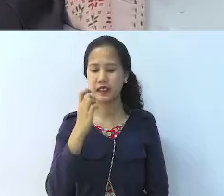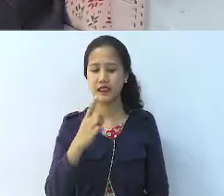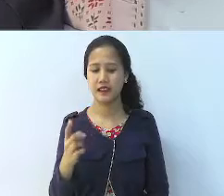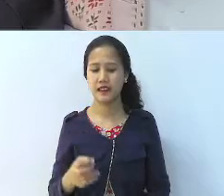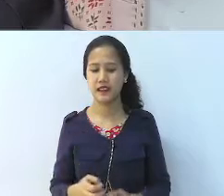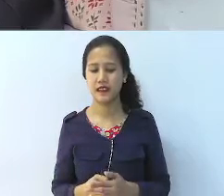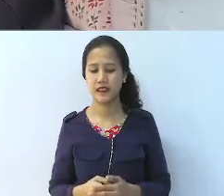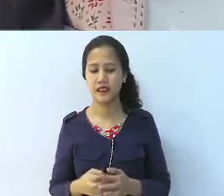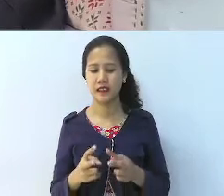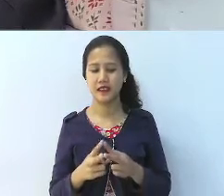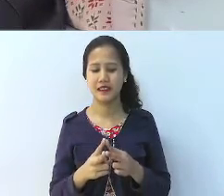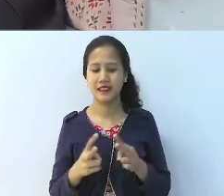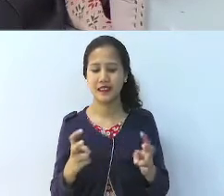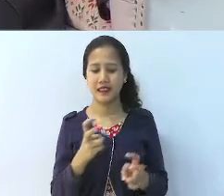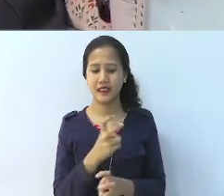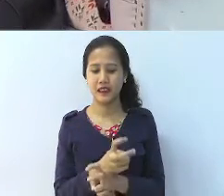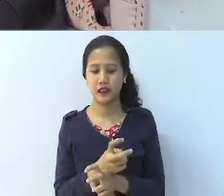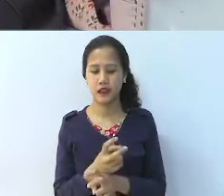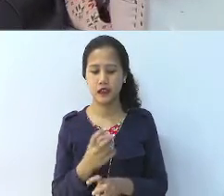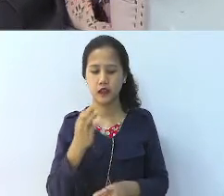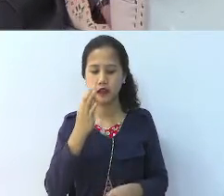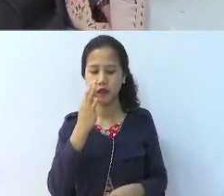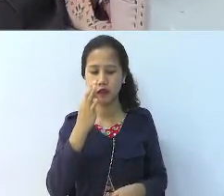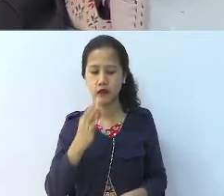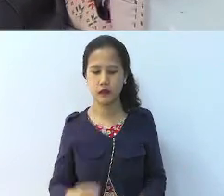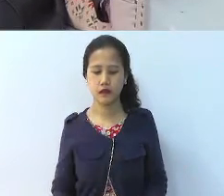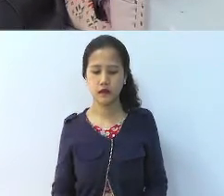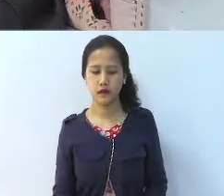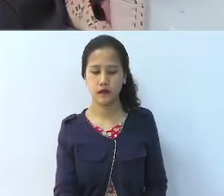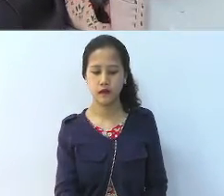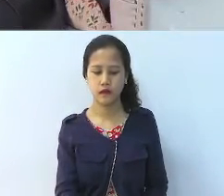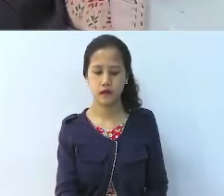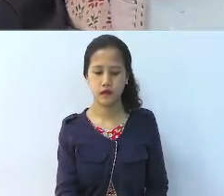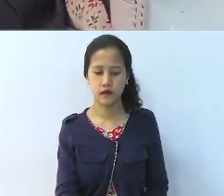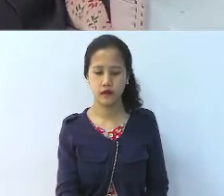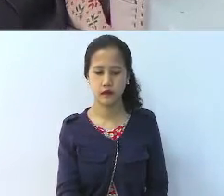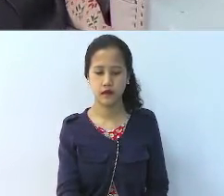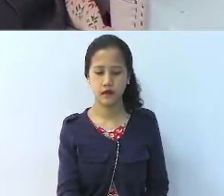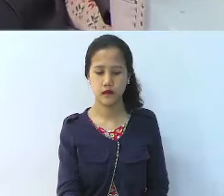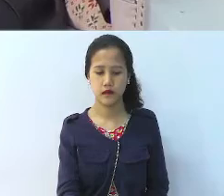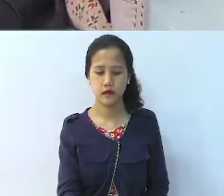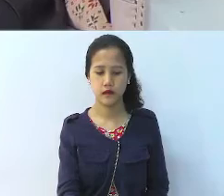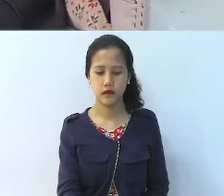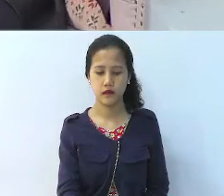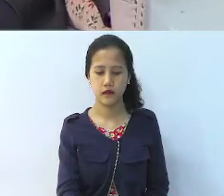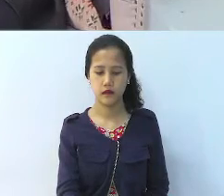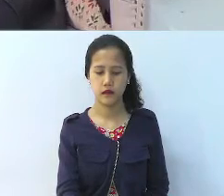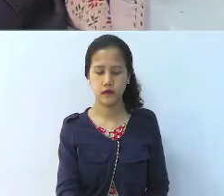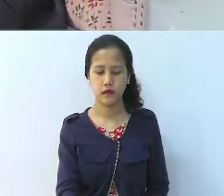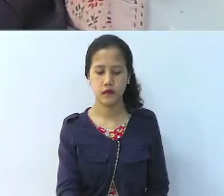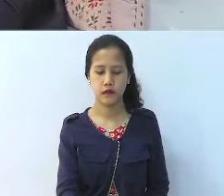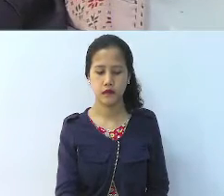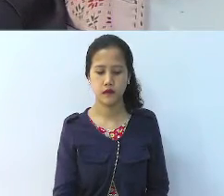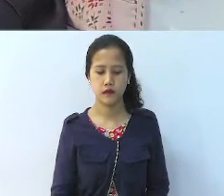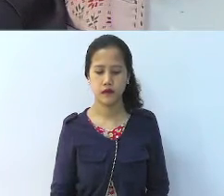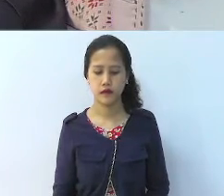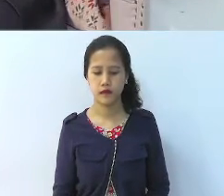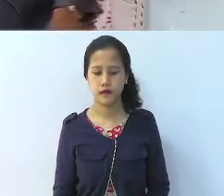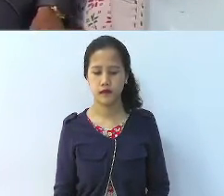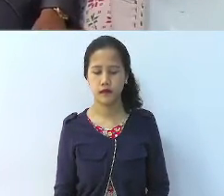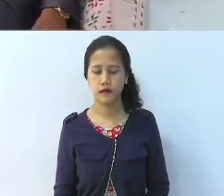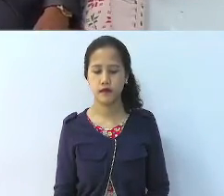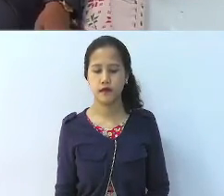bakit nataon doon sa dumaan yung ating kaibigan naman? Oo, yung palangan nun, Diyos ko. Yung